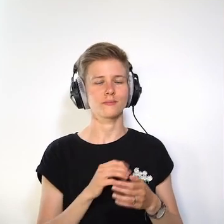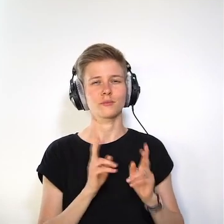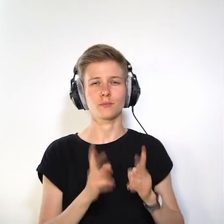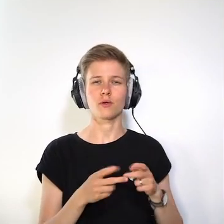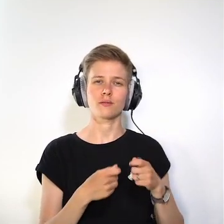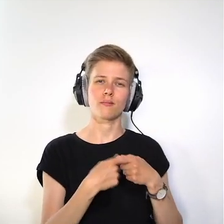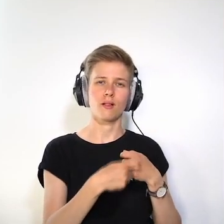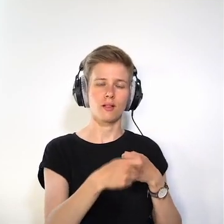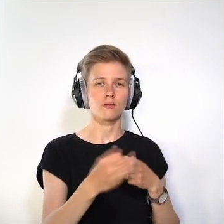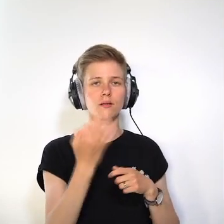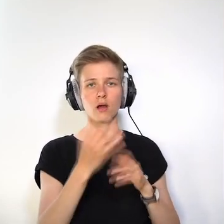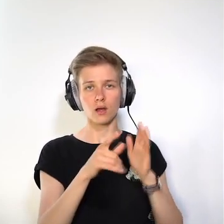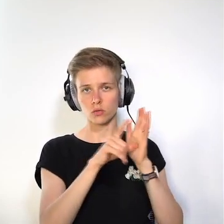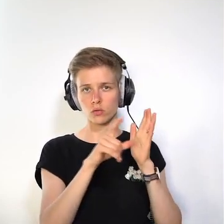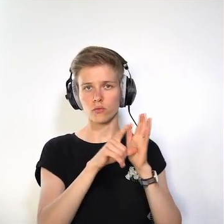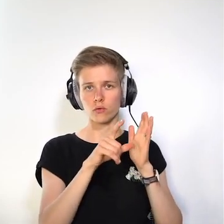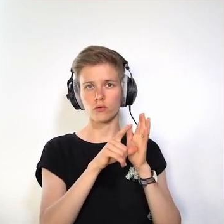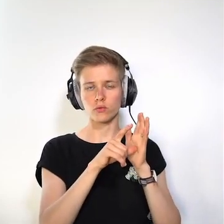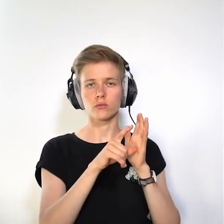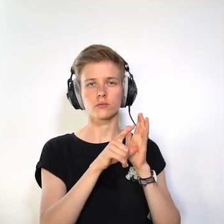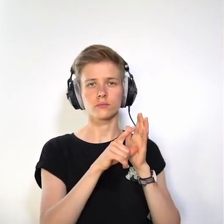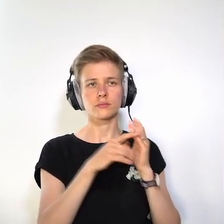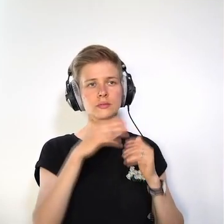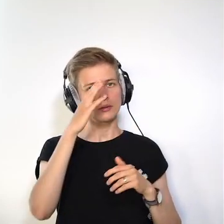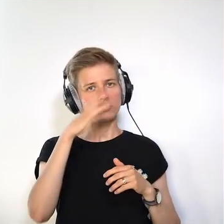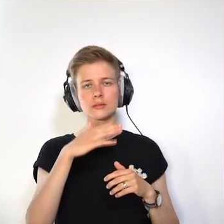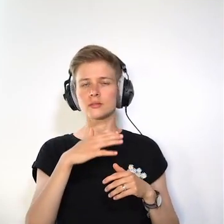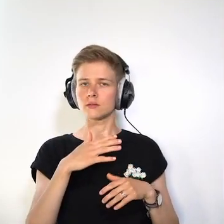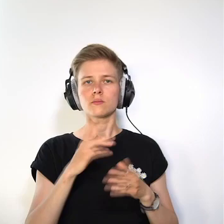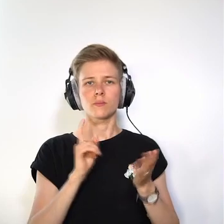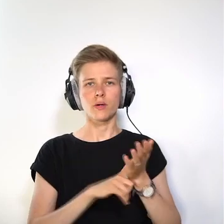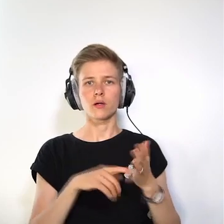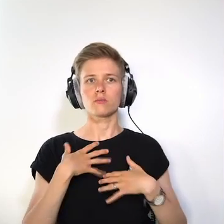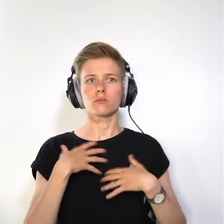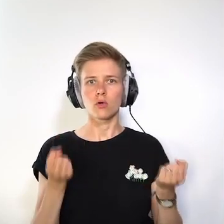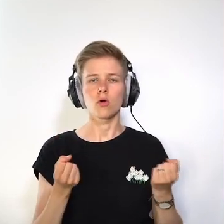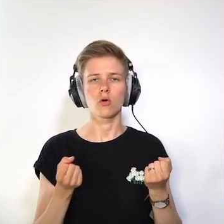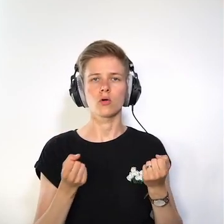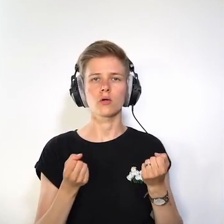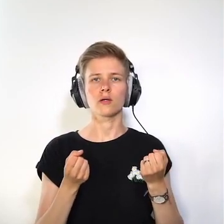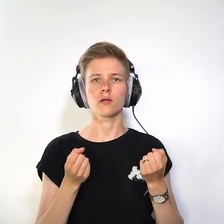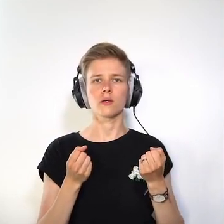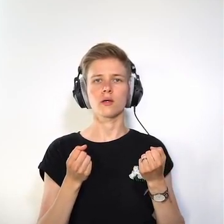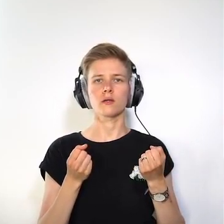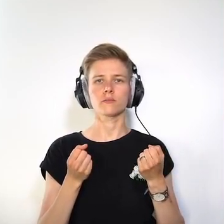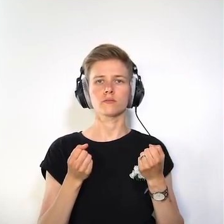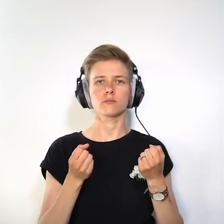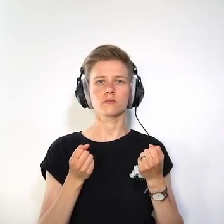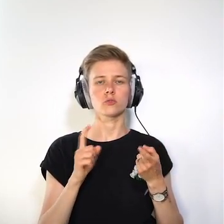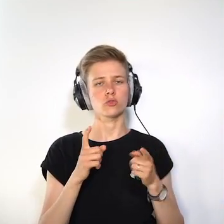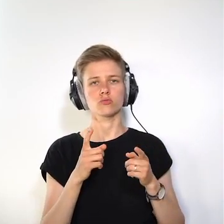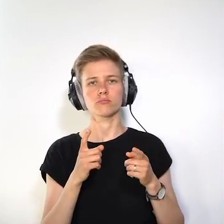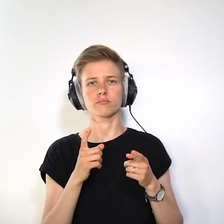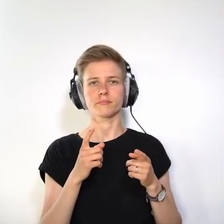Vielä 80-luvulla se vaati ihmisiltä aika paljon rohkeutta, joka oli homoseksuaali tai transsukupuolinen tai transvestiittinen